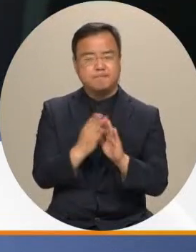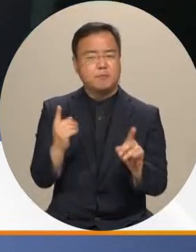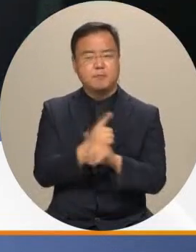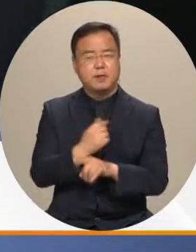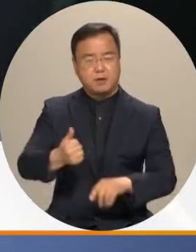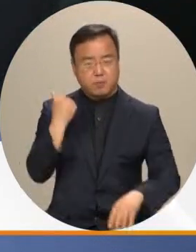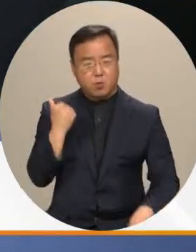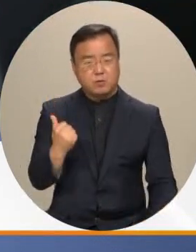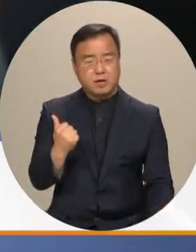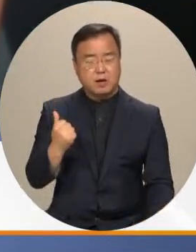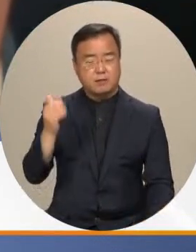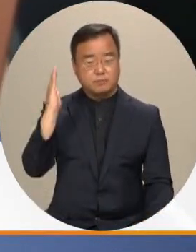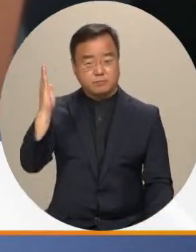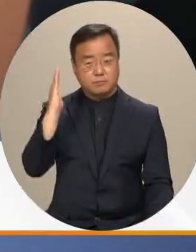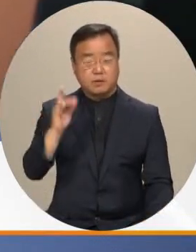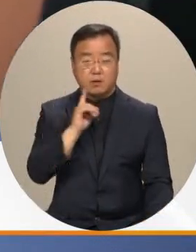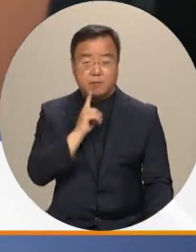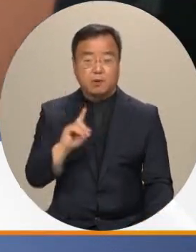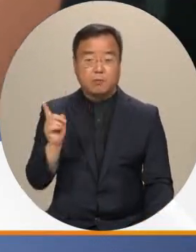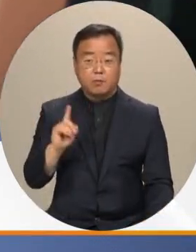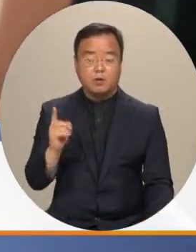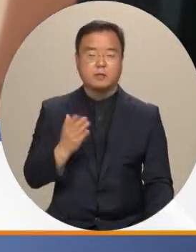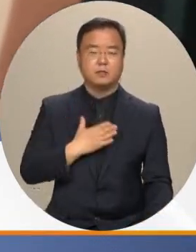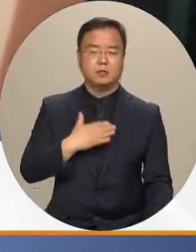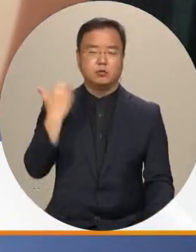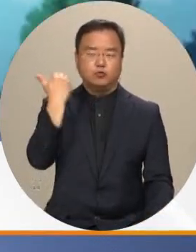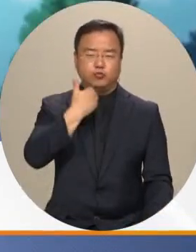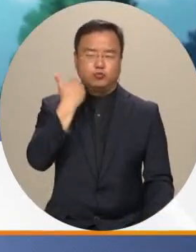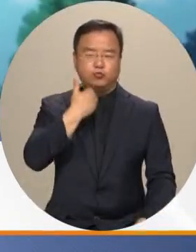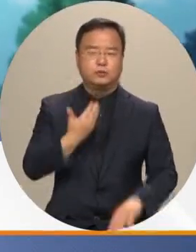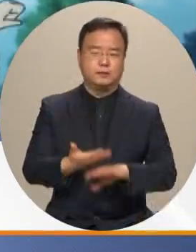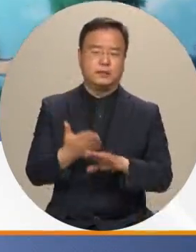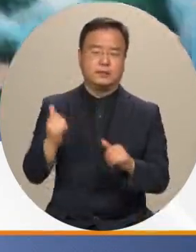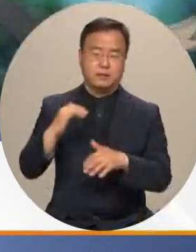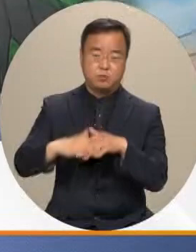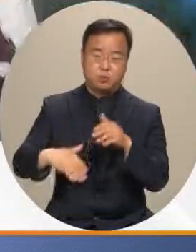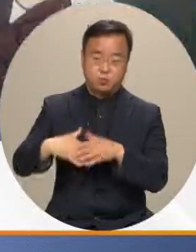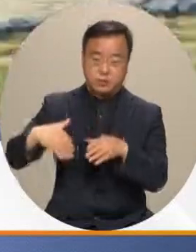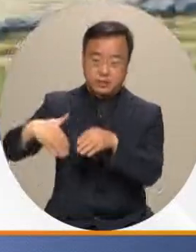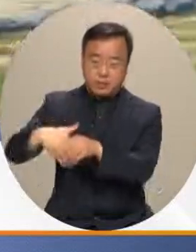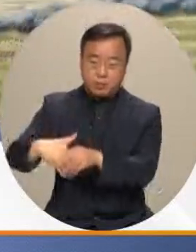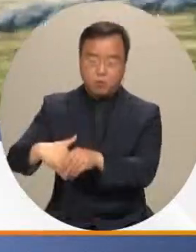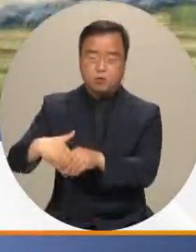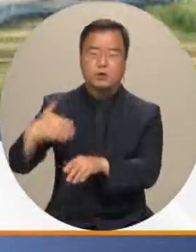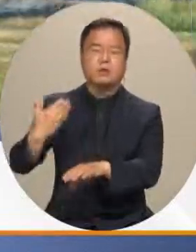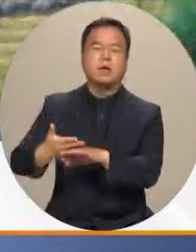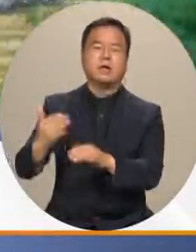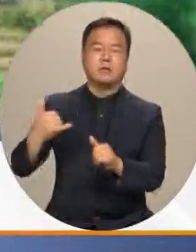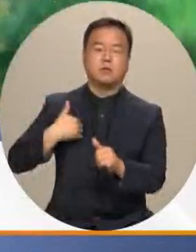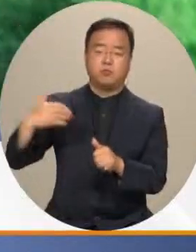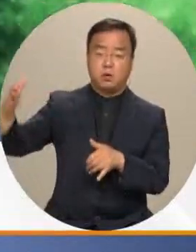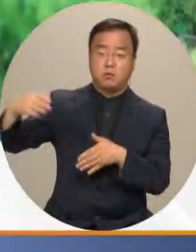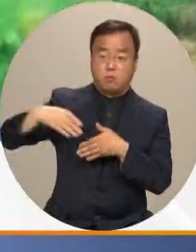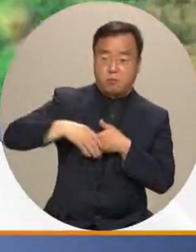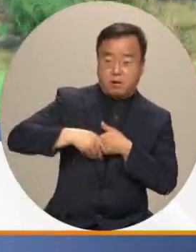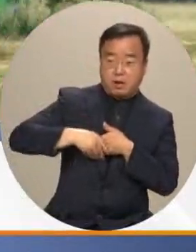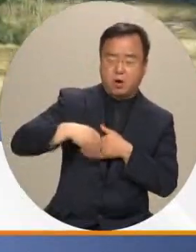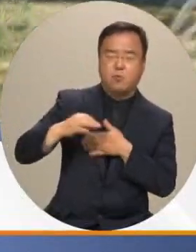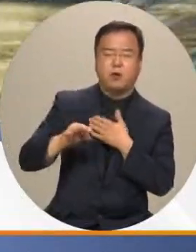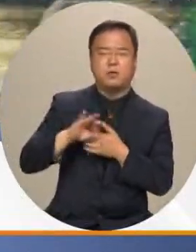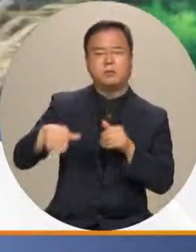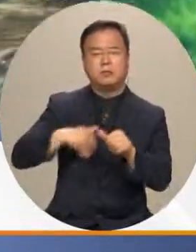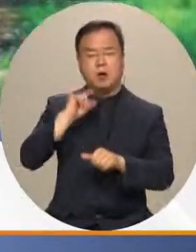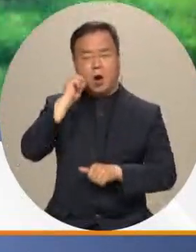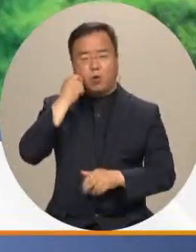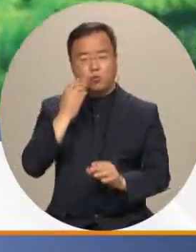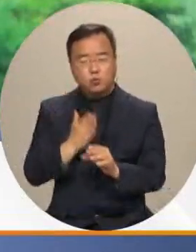여기서 메시지는 뭐냐면 나도 누군가의 손을 잡아주고 누군가 내 손을 잡아 준다면 이런 어려운 환경에서도